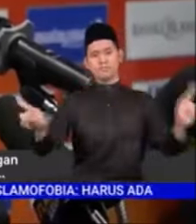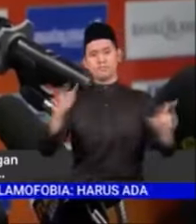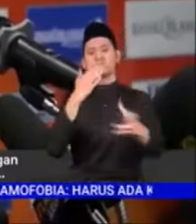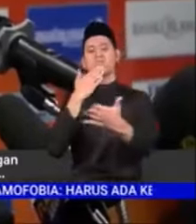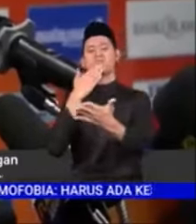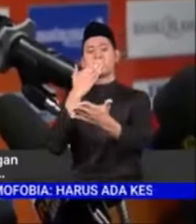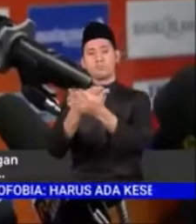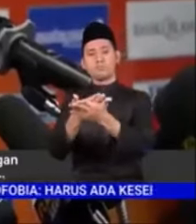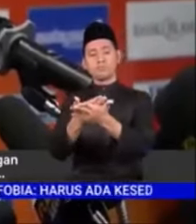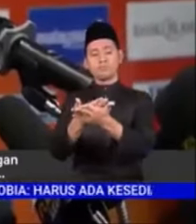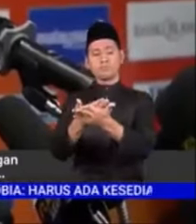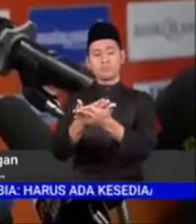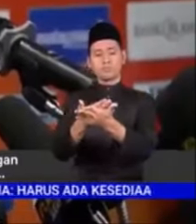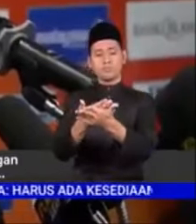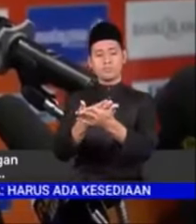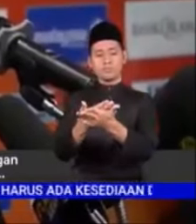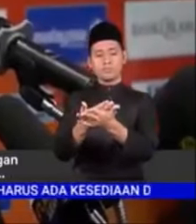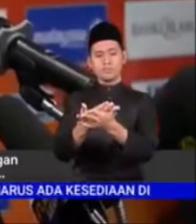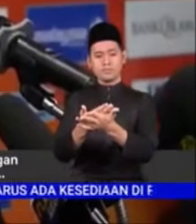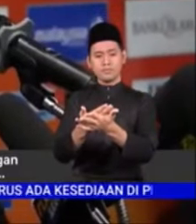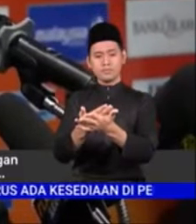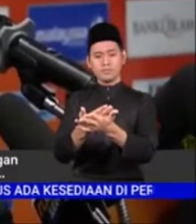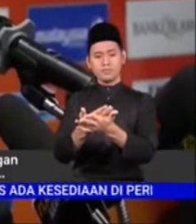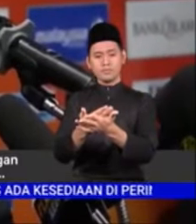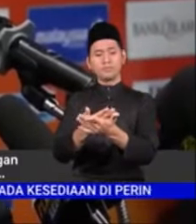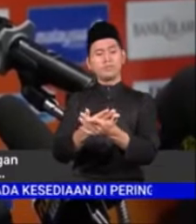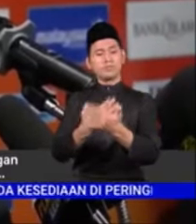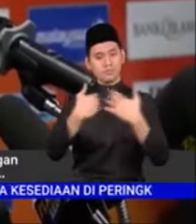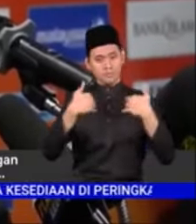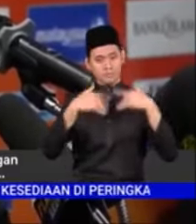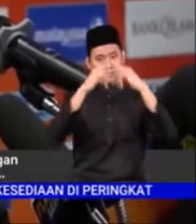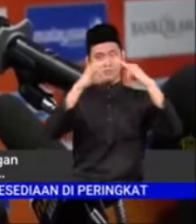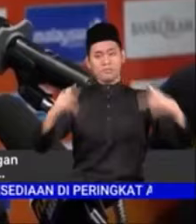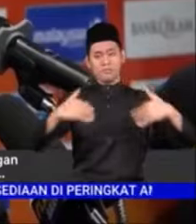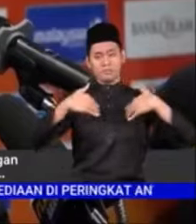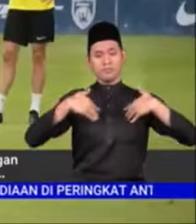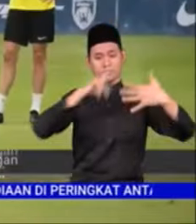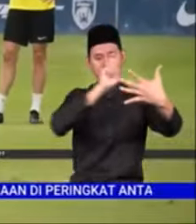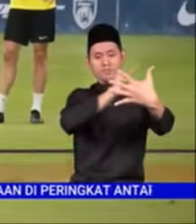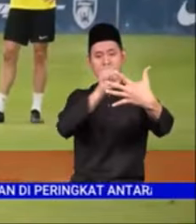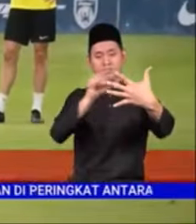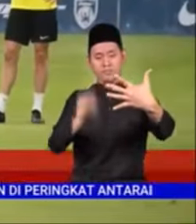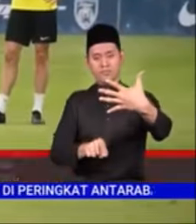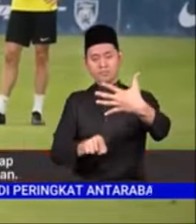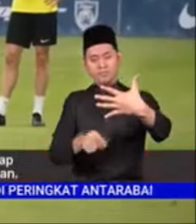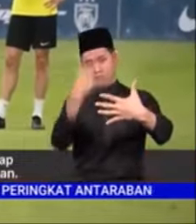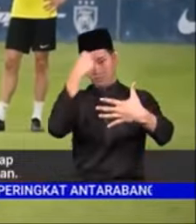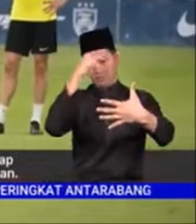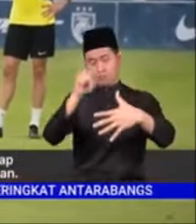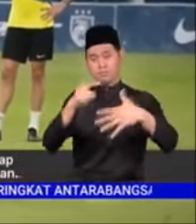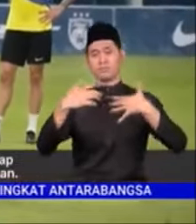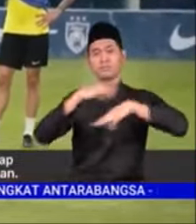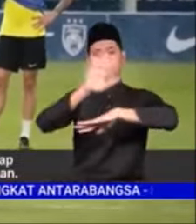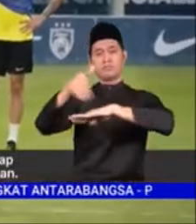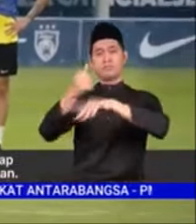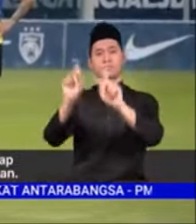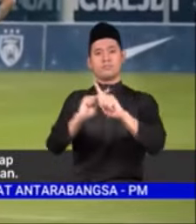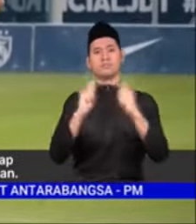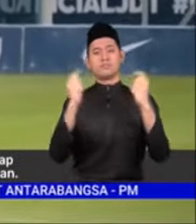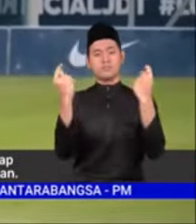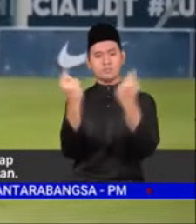for you. I cannot open everything. So we have a clear camp objective to prepare